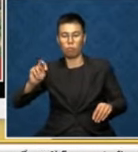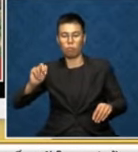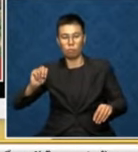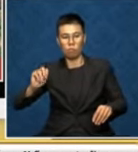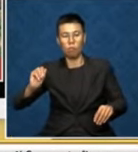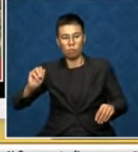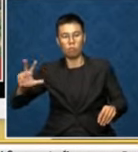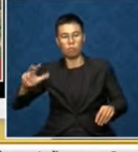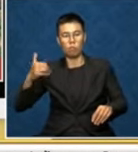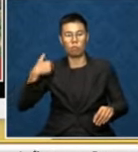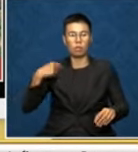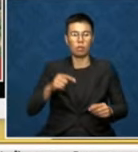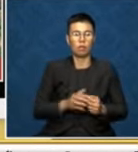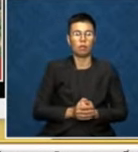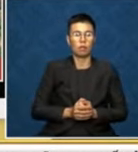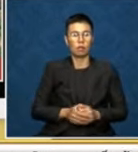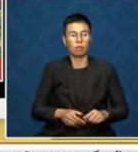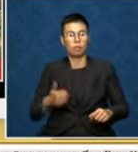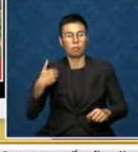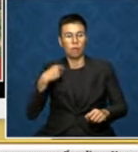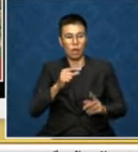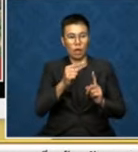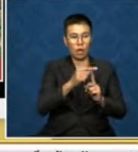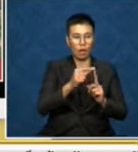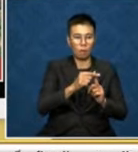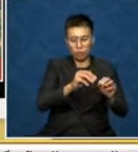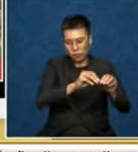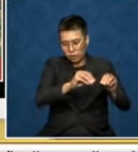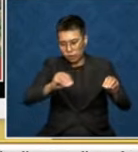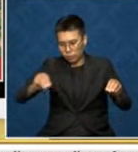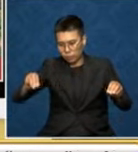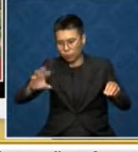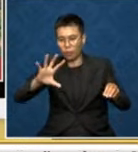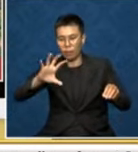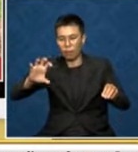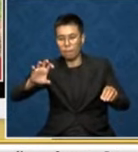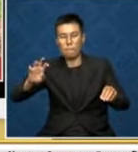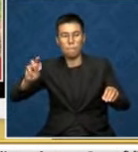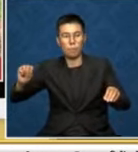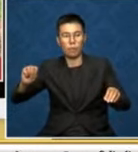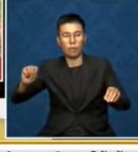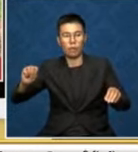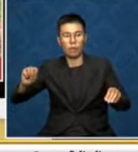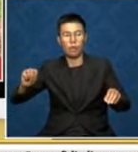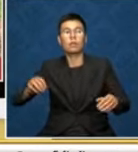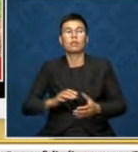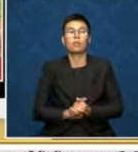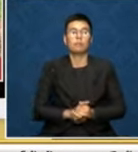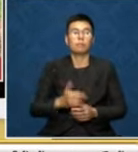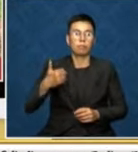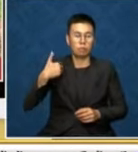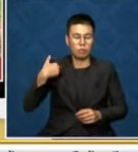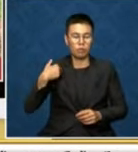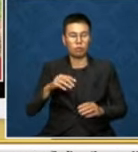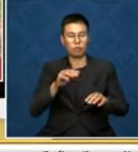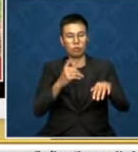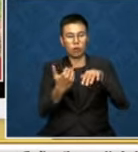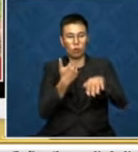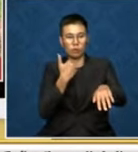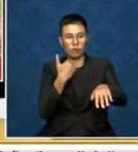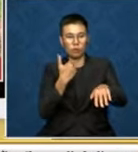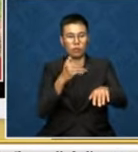คำตำบลเวออำเภอยางตลาดระยะทาง500เมตร7ถนนเชื่อม3ตำบลคือตำบลคลองชัยพัฒนาตำบ